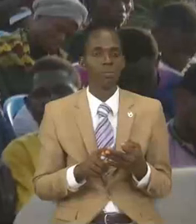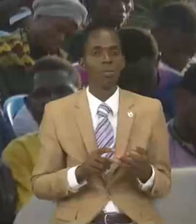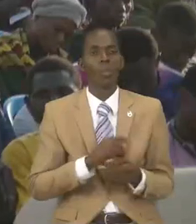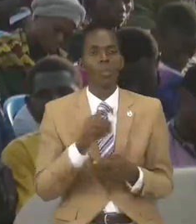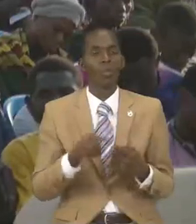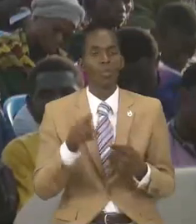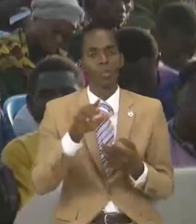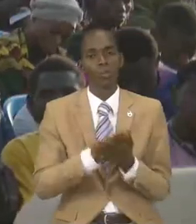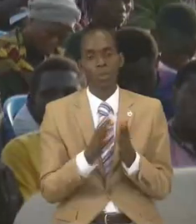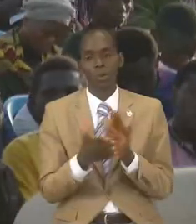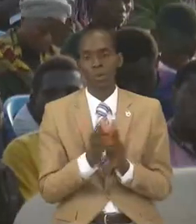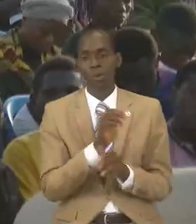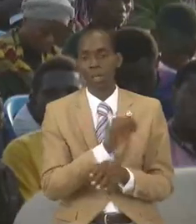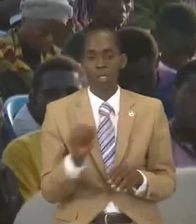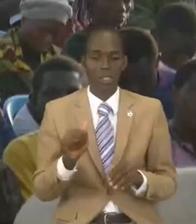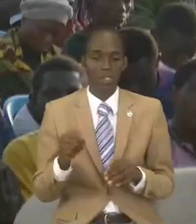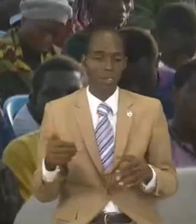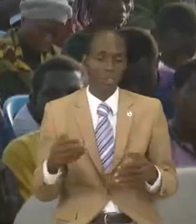quand vous devenez chrétien,